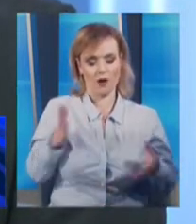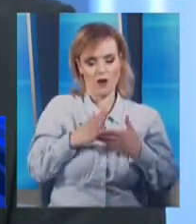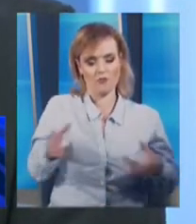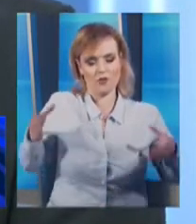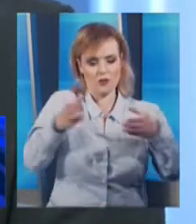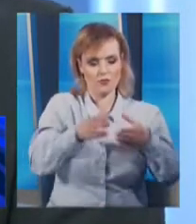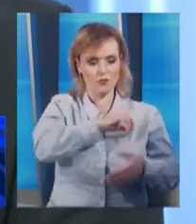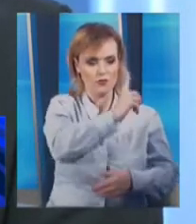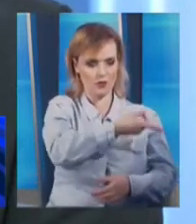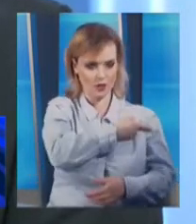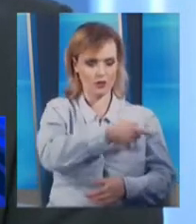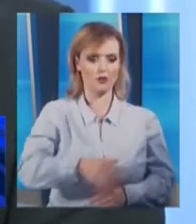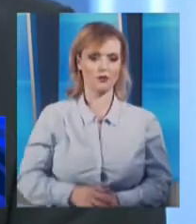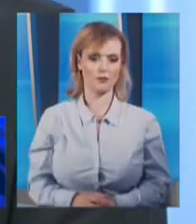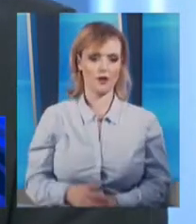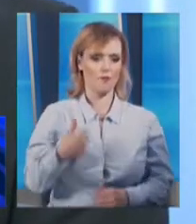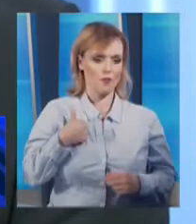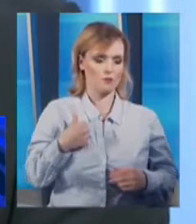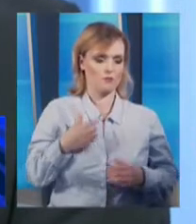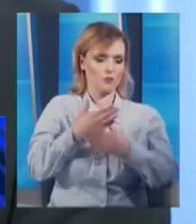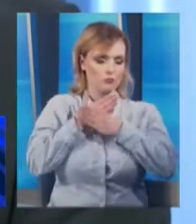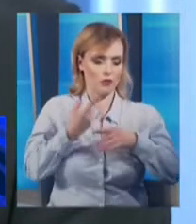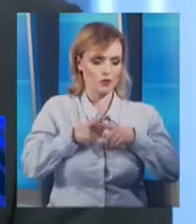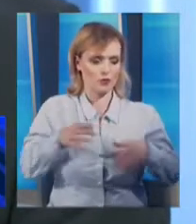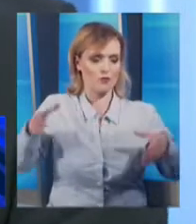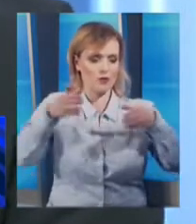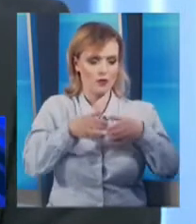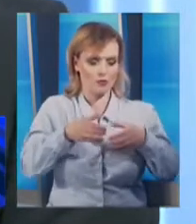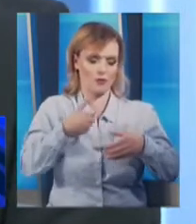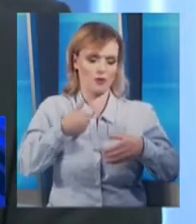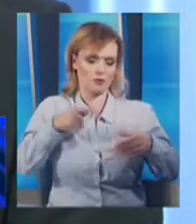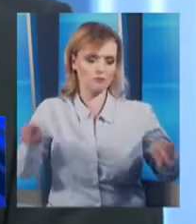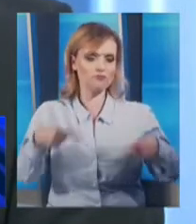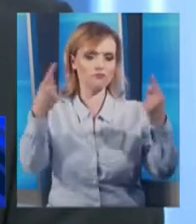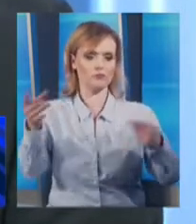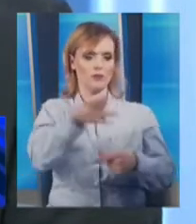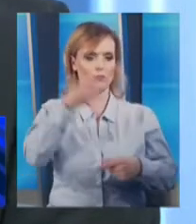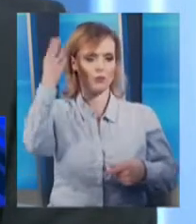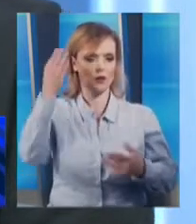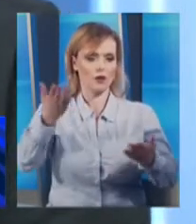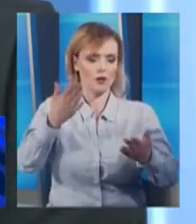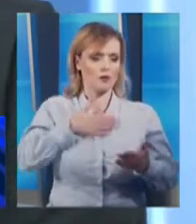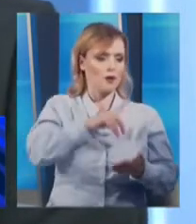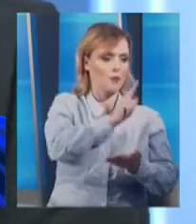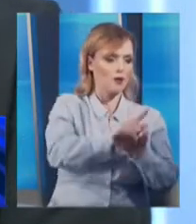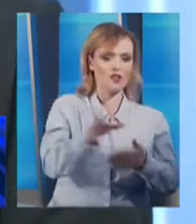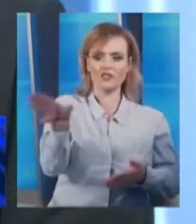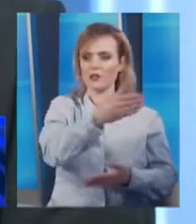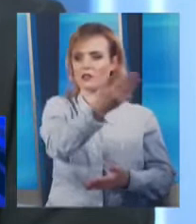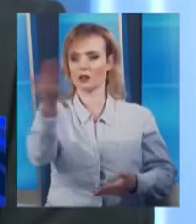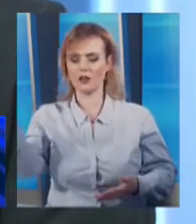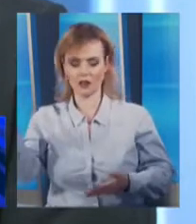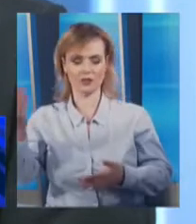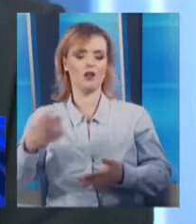care venim să reclădim Moldova. Și, bineînțeles, e de datoria mea și a noastră, a tuturor, să ducem la